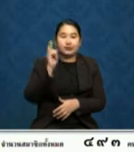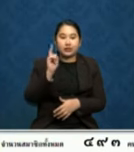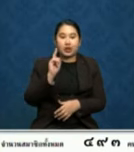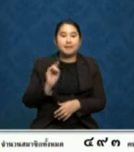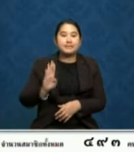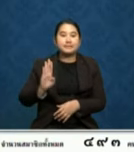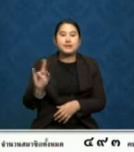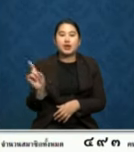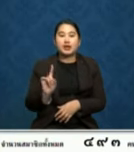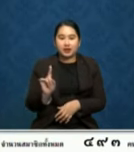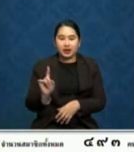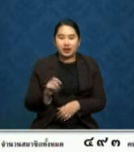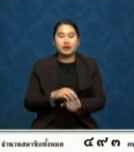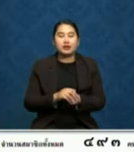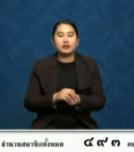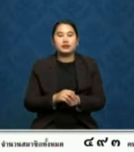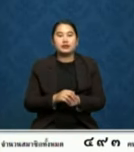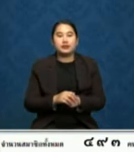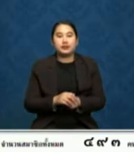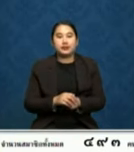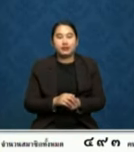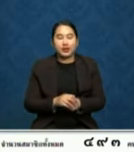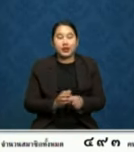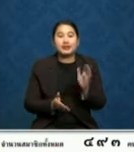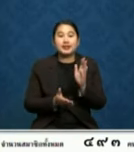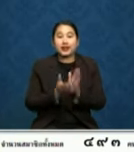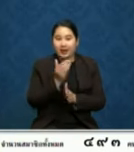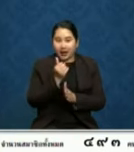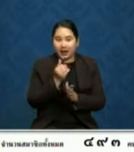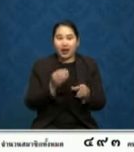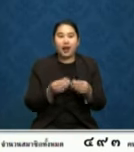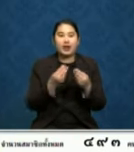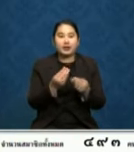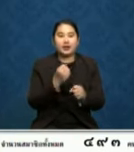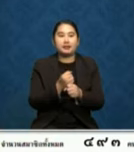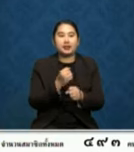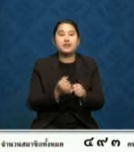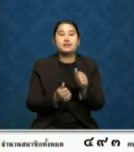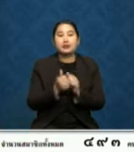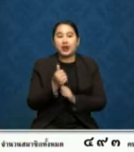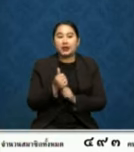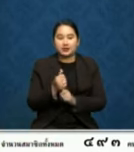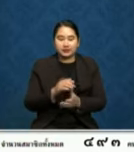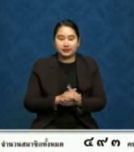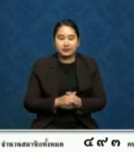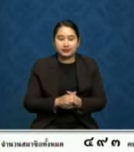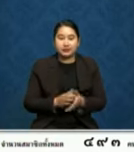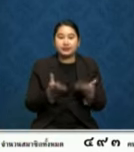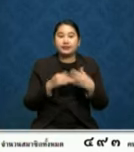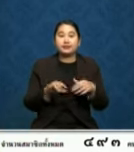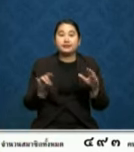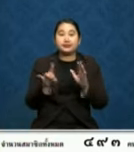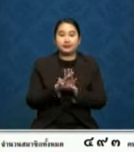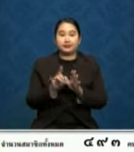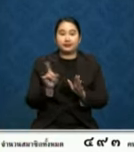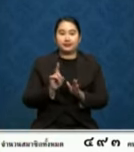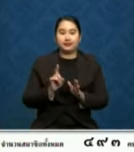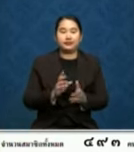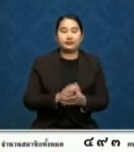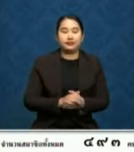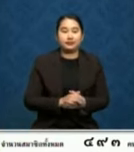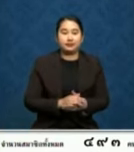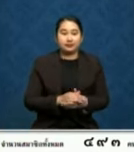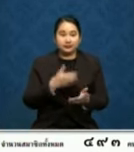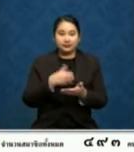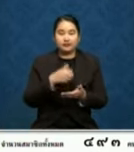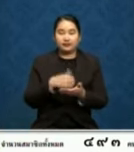บริษัทใดที่จะเป็นผู้ชนะแล้วได้งานไปทำค่ะท่านประธานประเด็นที่ 3ค่ะสุดท้ายแล้วค่ะเนื่องจากมี